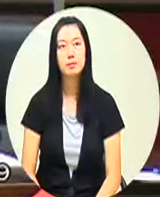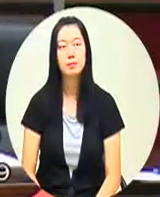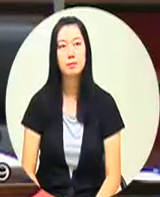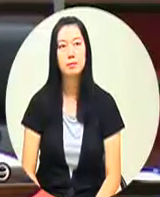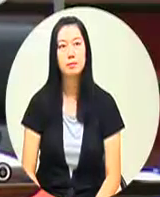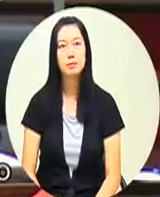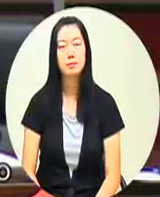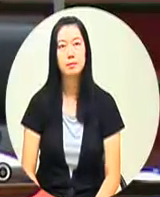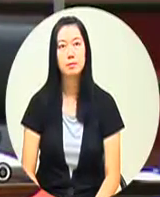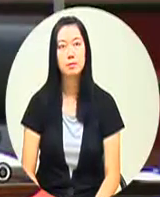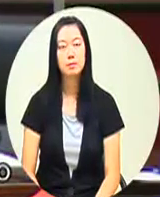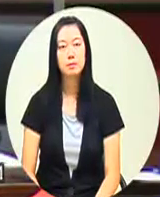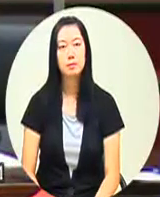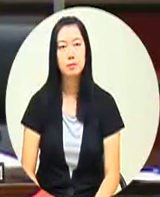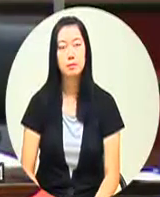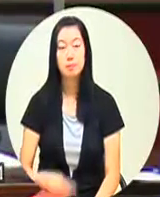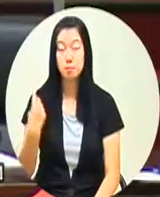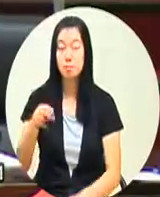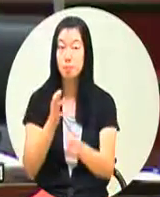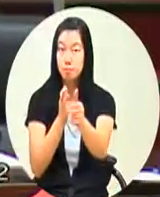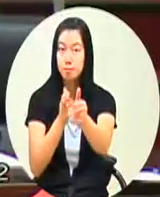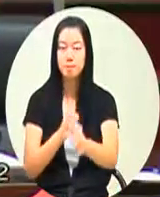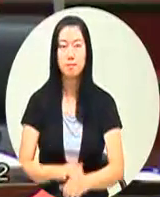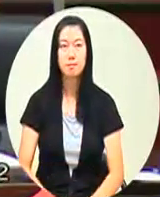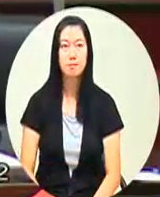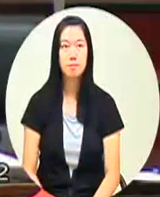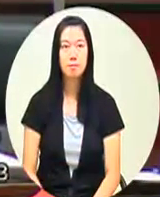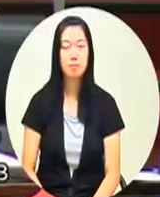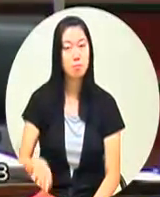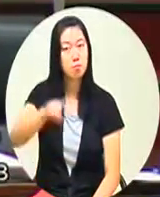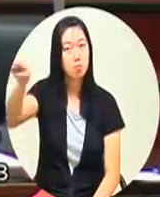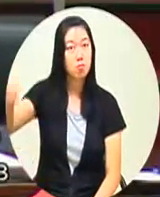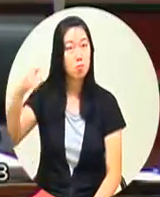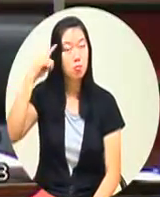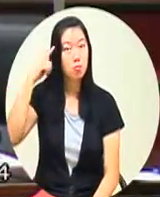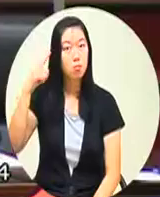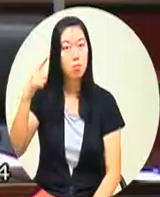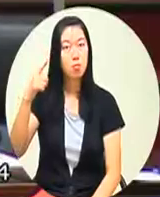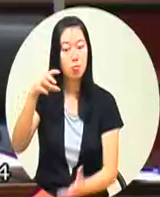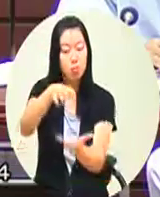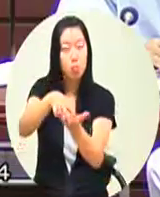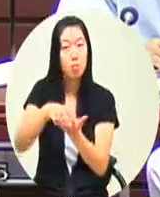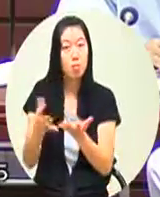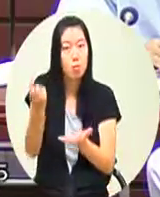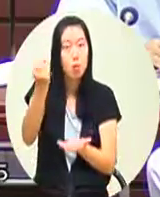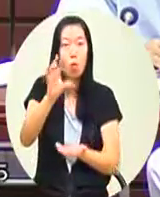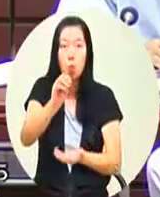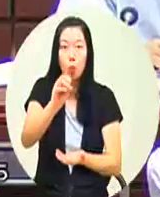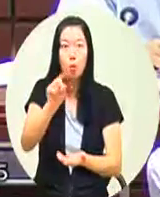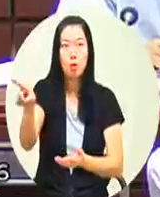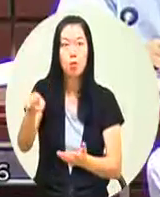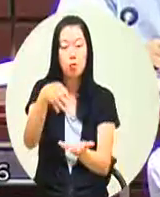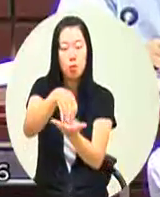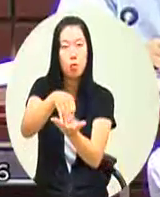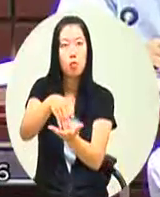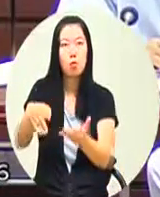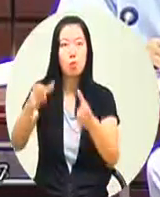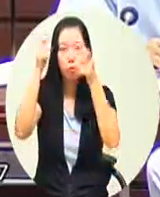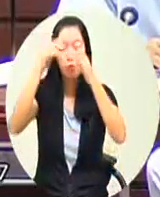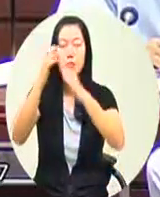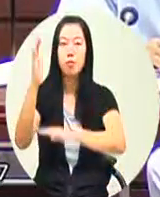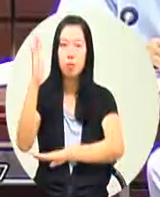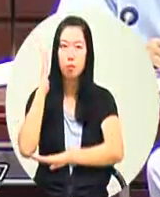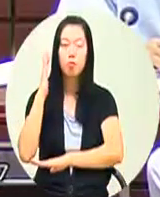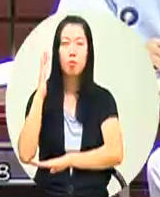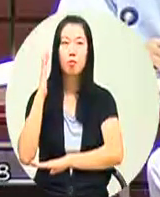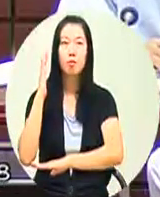来，邓姐。我再来请教你一下，啊，他们有没有所有权？ 啊，所有权因为都已经登记于高雄市政府了，所